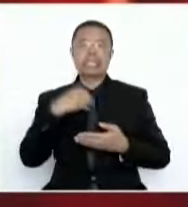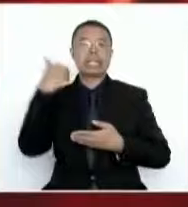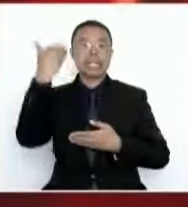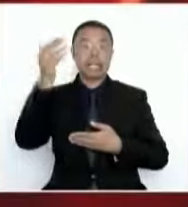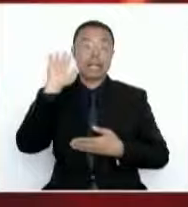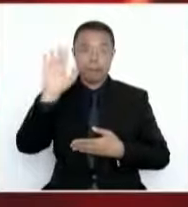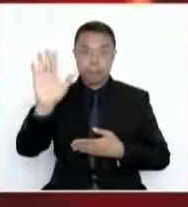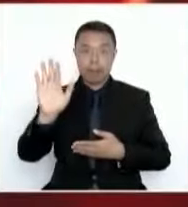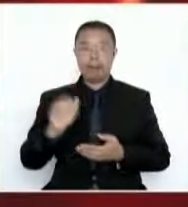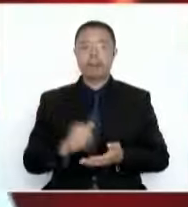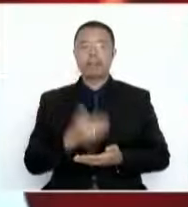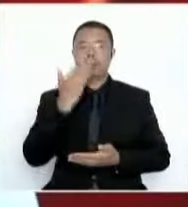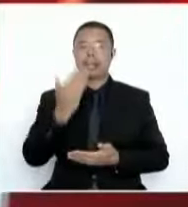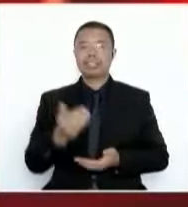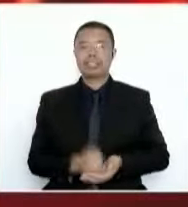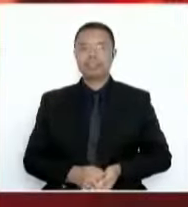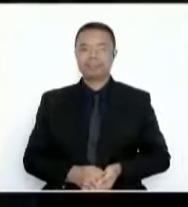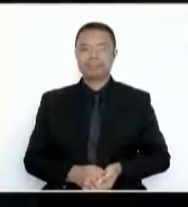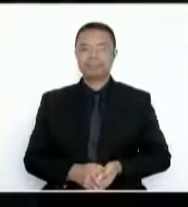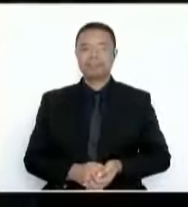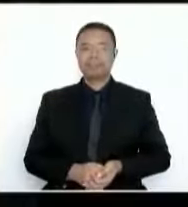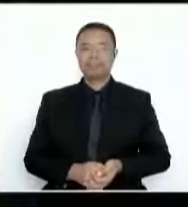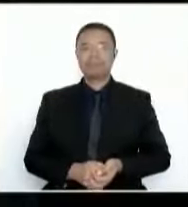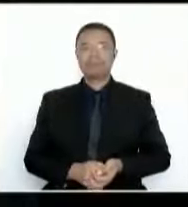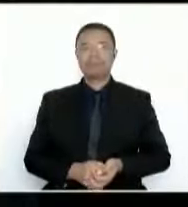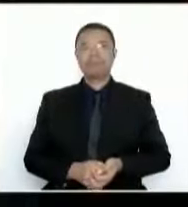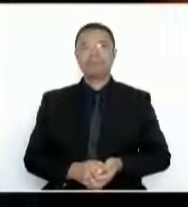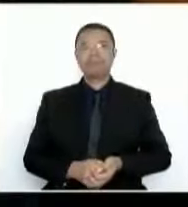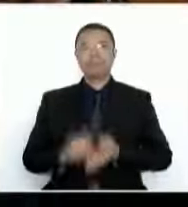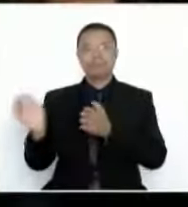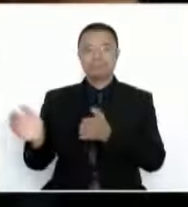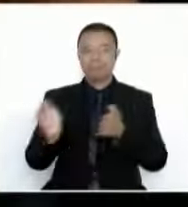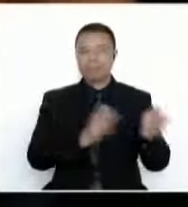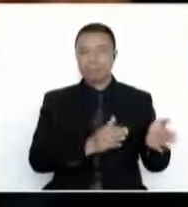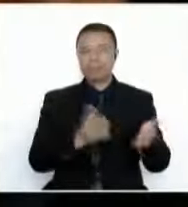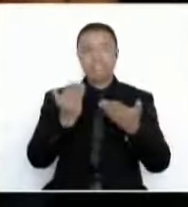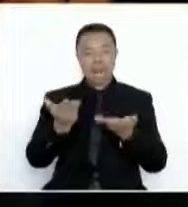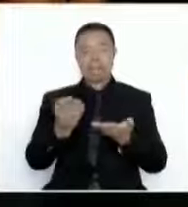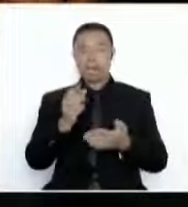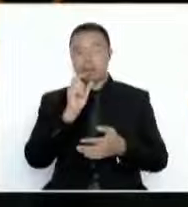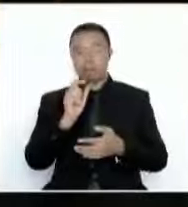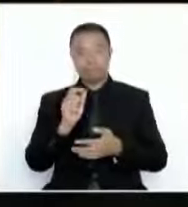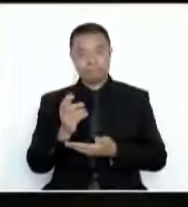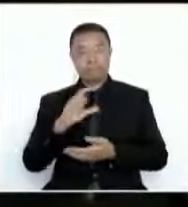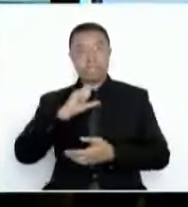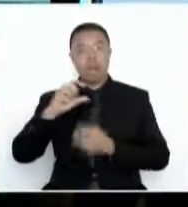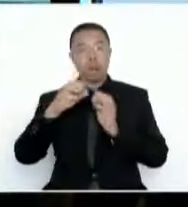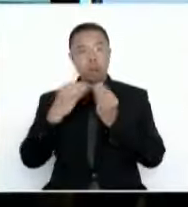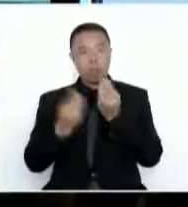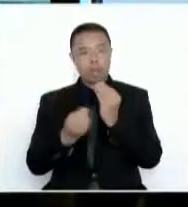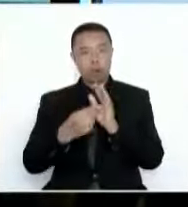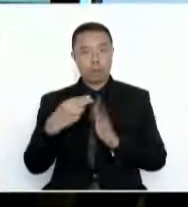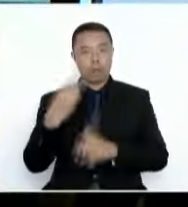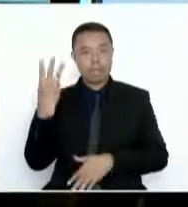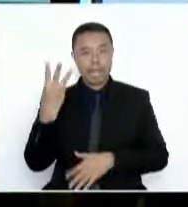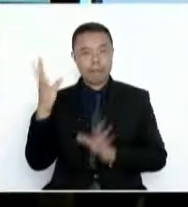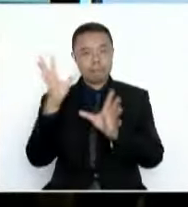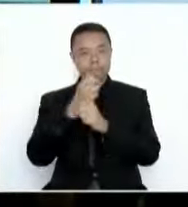depan kerja ke depan Makasih waktunya habis terim Terima kasih Selanjutnya kami persilakan untuk kami kembali ke calon wakil gubernur nomor urut